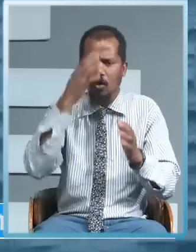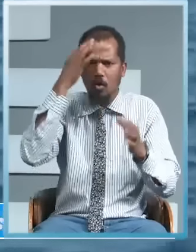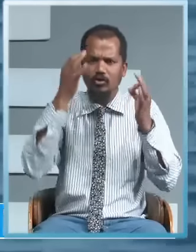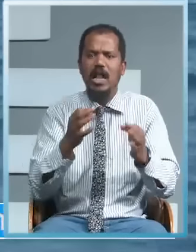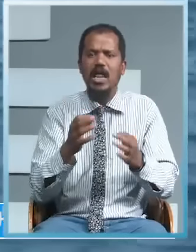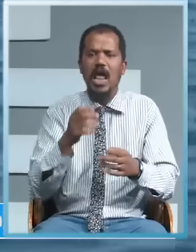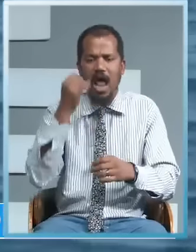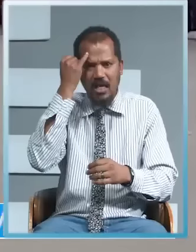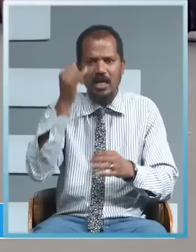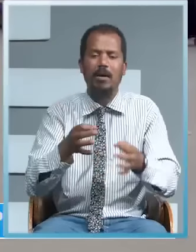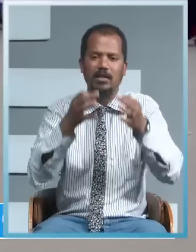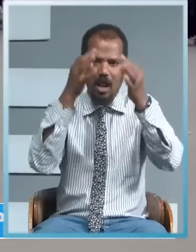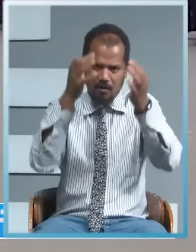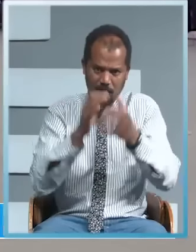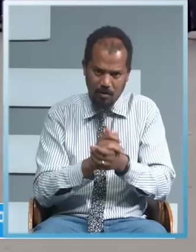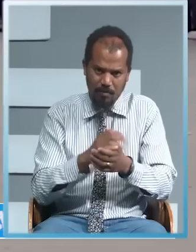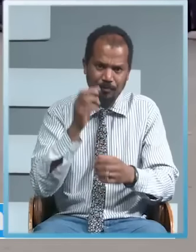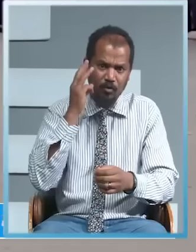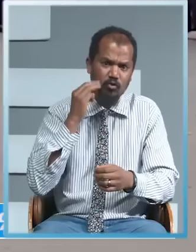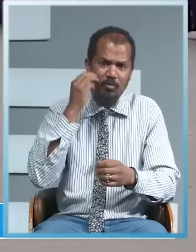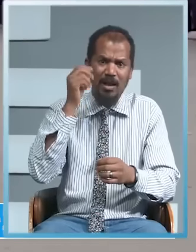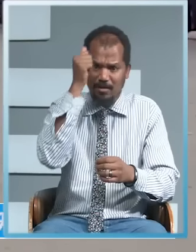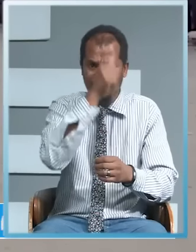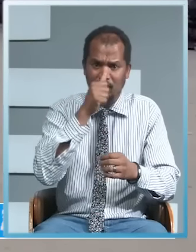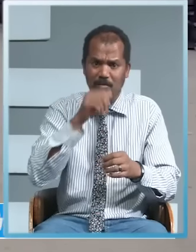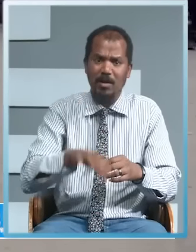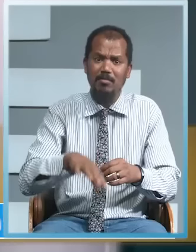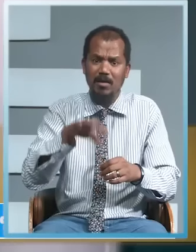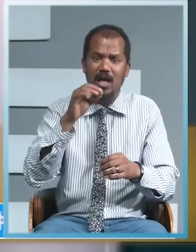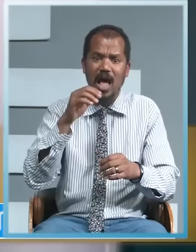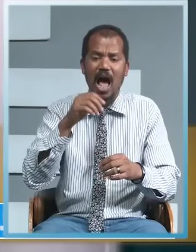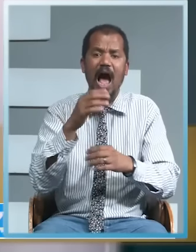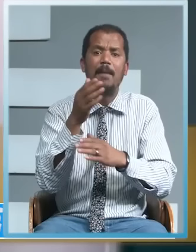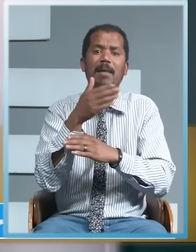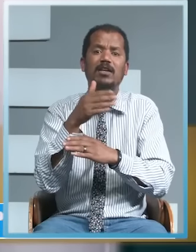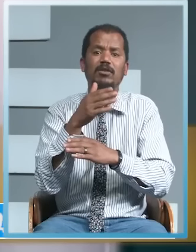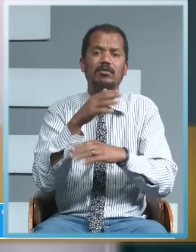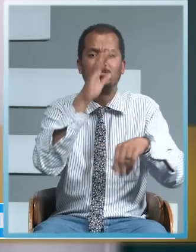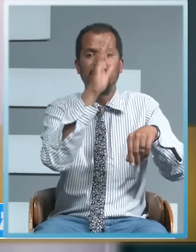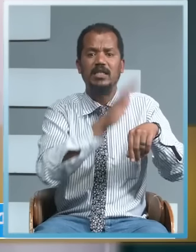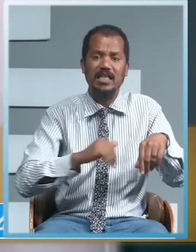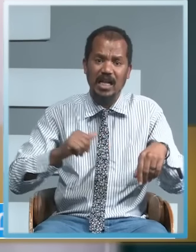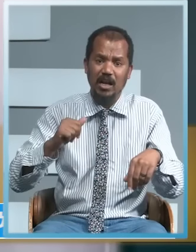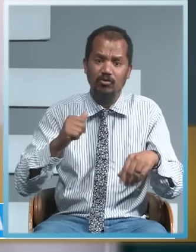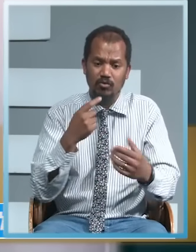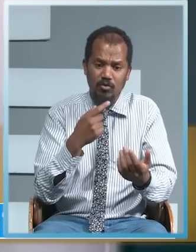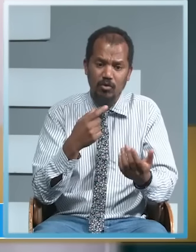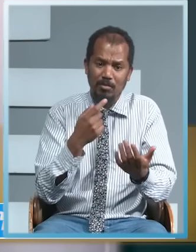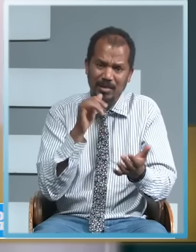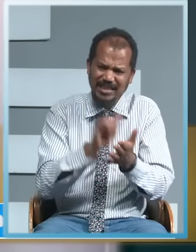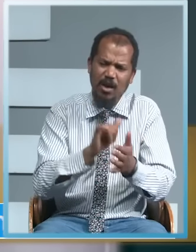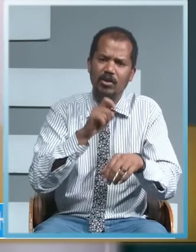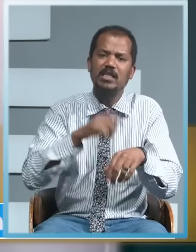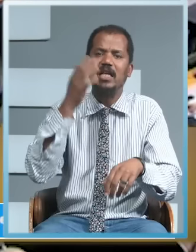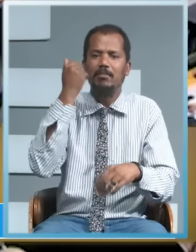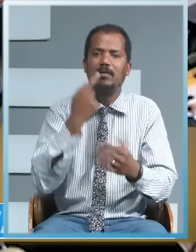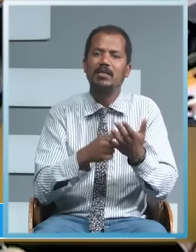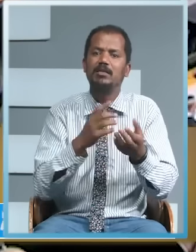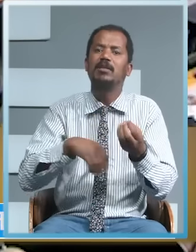ሀሳብ ማስተላለፉም ይታወሳል። ሶማሊያ በኢትዮጵያ የሚገኙትን አምባሳደሯን የጠራችውም በዛው ጊዜ ነበር።